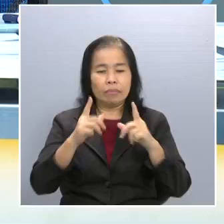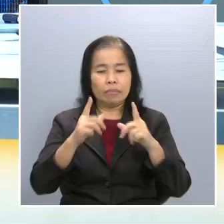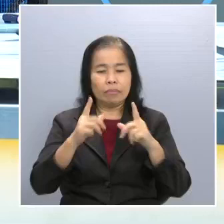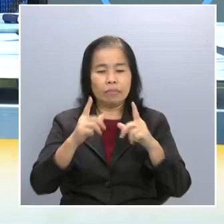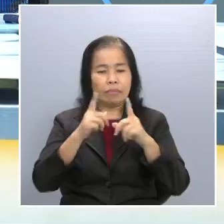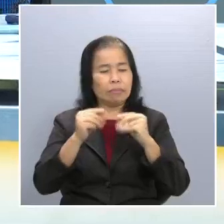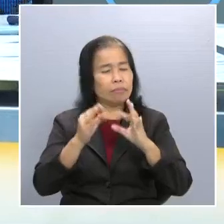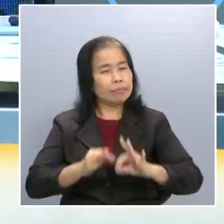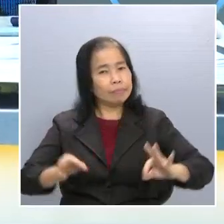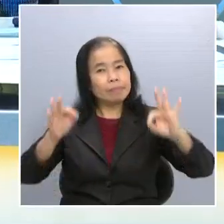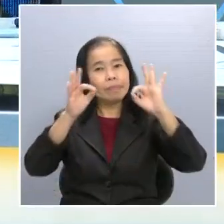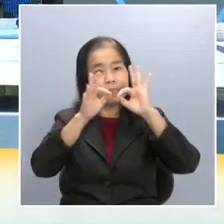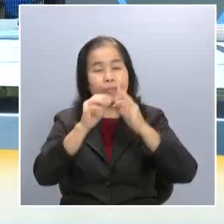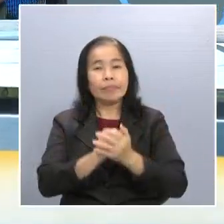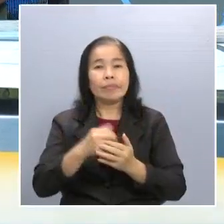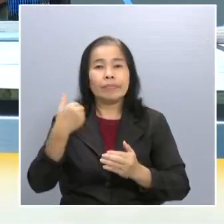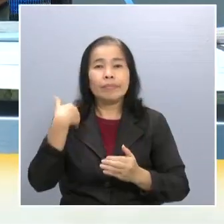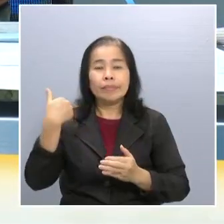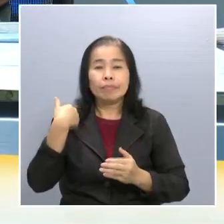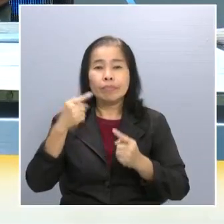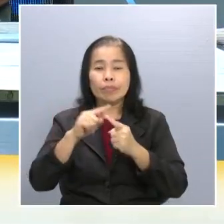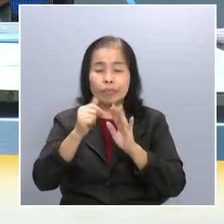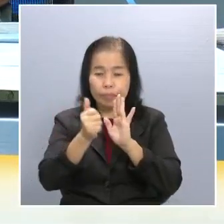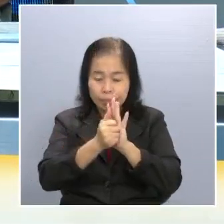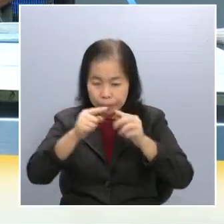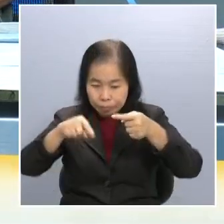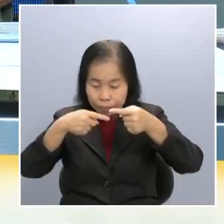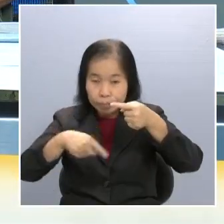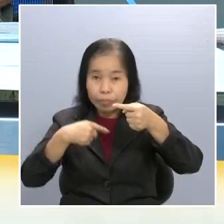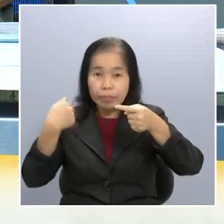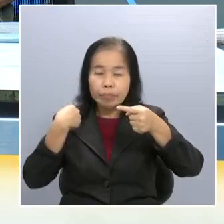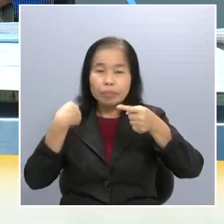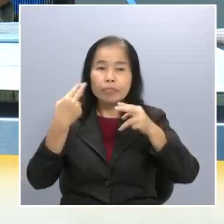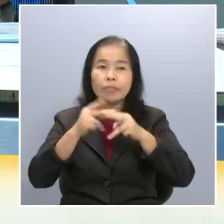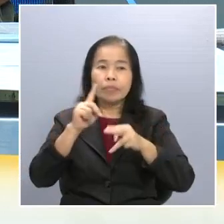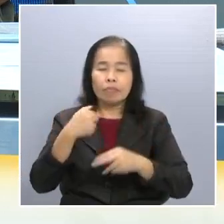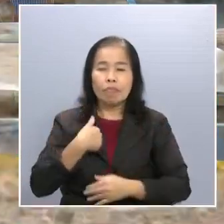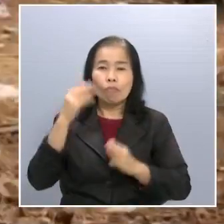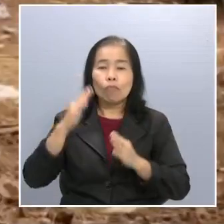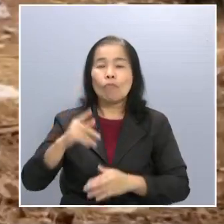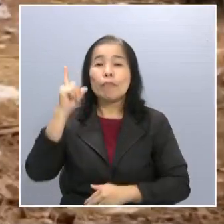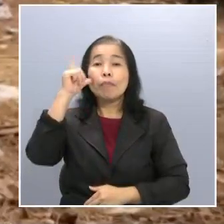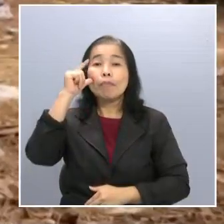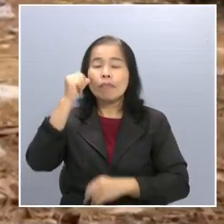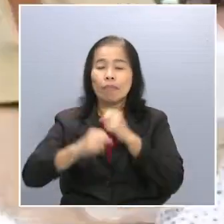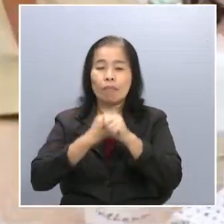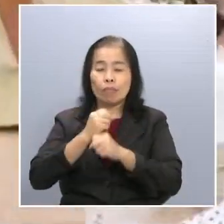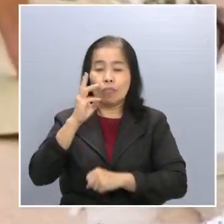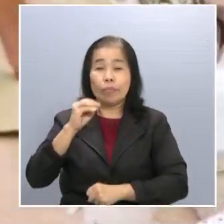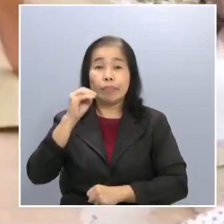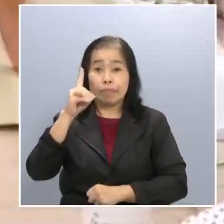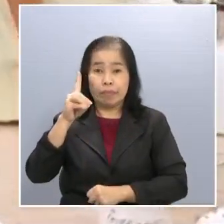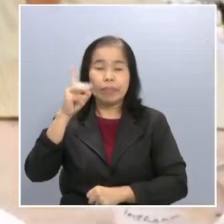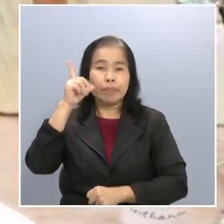คัญจริงๆแอดมินเพจบ้านดุงอัปเดตเมื่อวานนี้วีรพลรักเสมอวงรับเรื่องร้องเรียนจากคุณแม่อายุ67ปีชื่อคุณแม่อบ